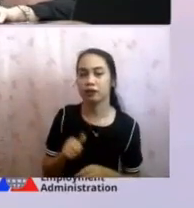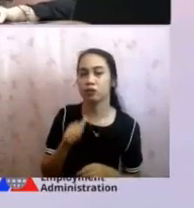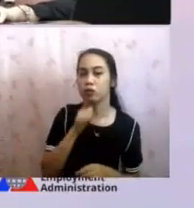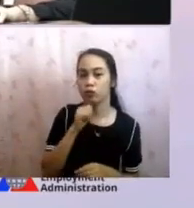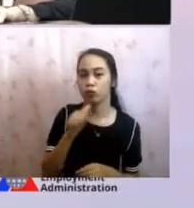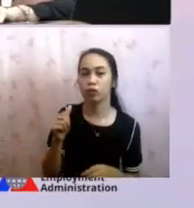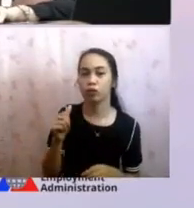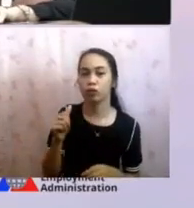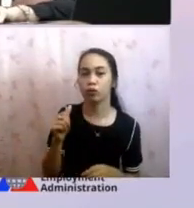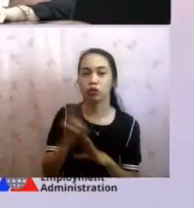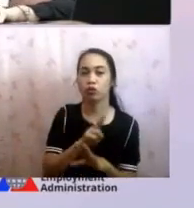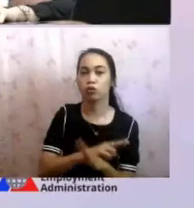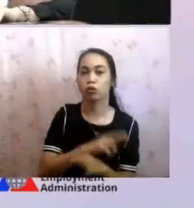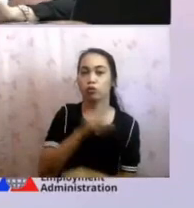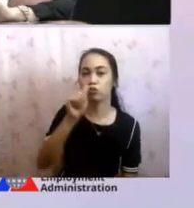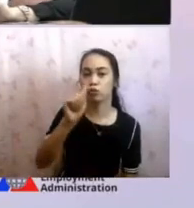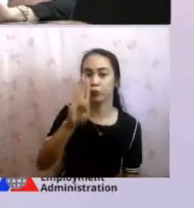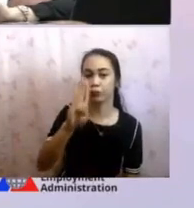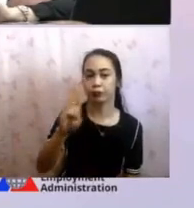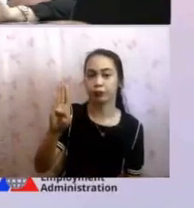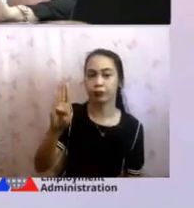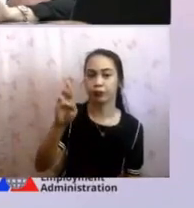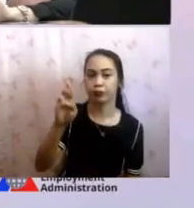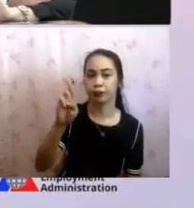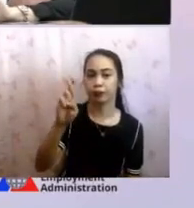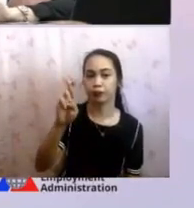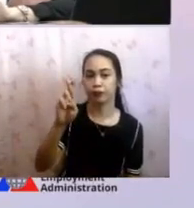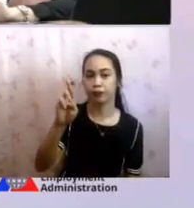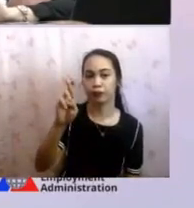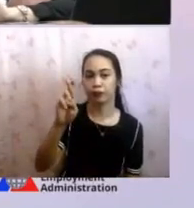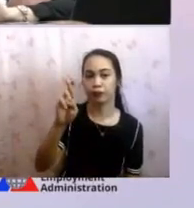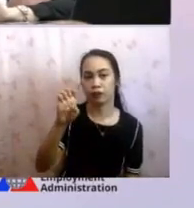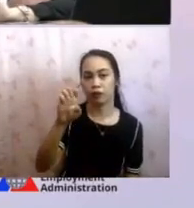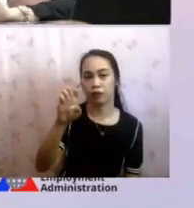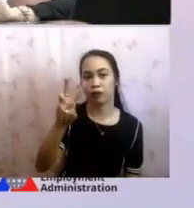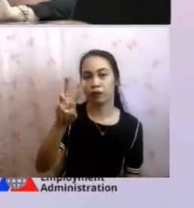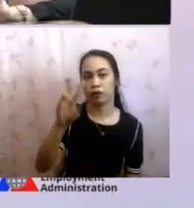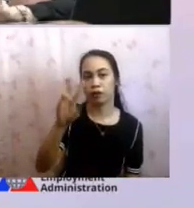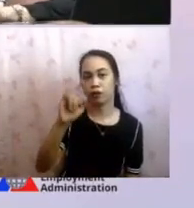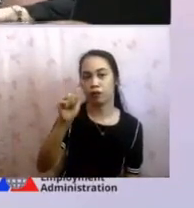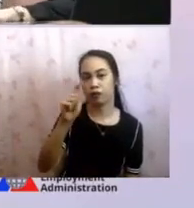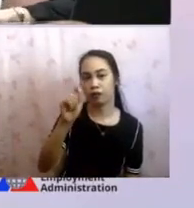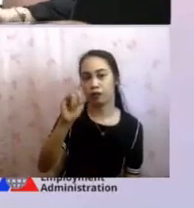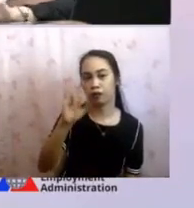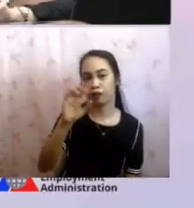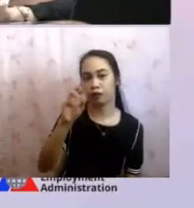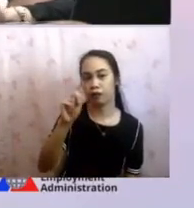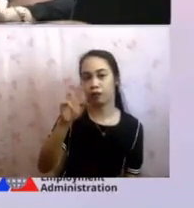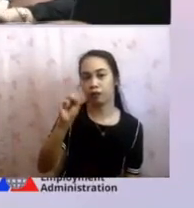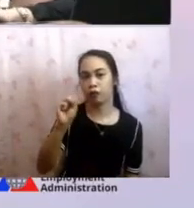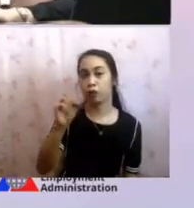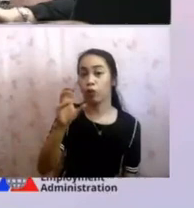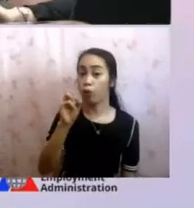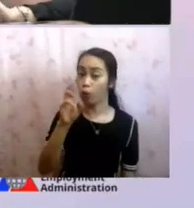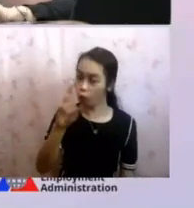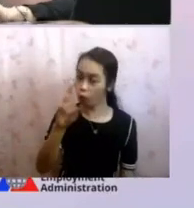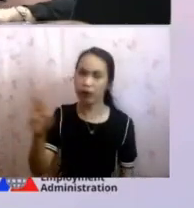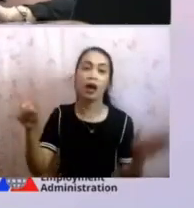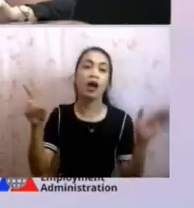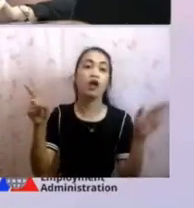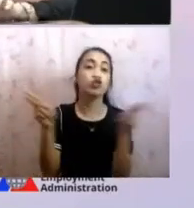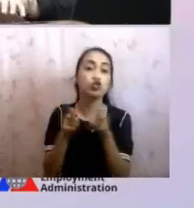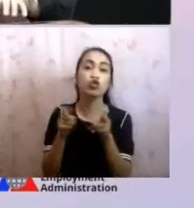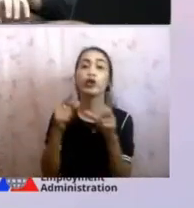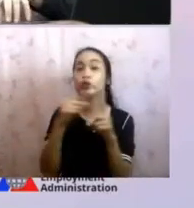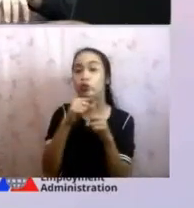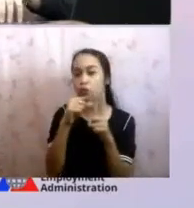abbreviations. So dili pwedeng for example, mo apply ka sa naka-experience sa DOST. So dili